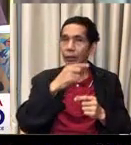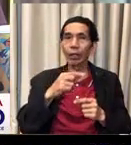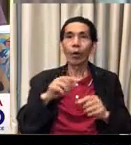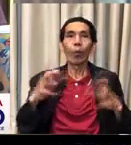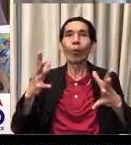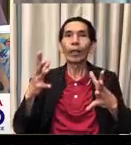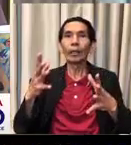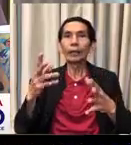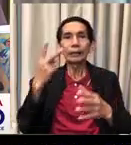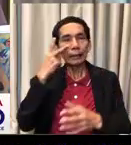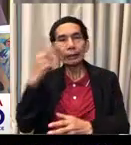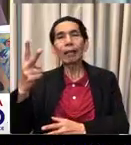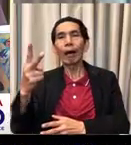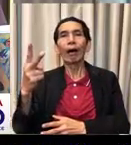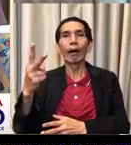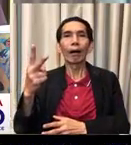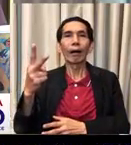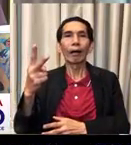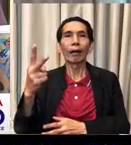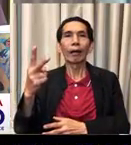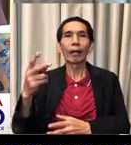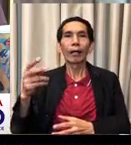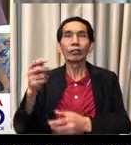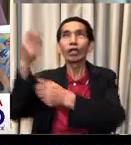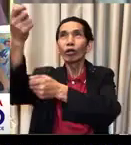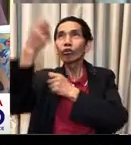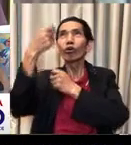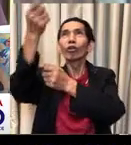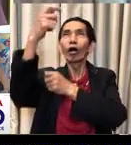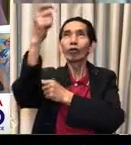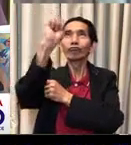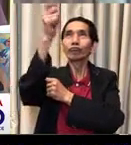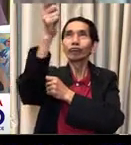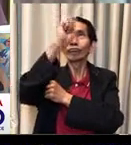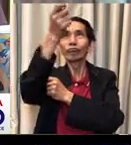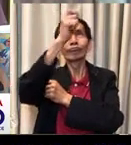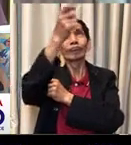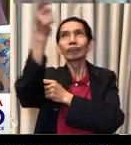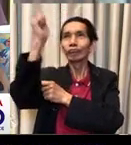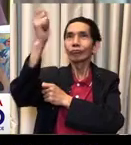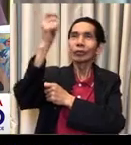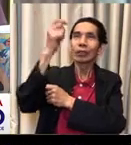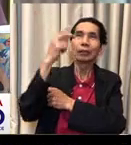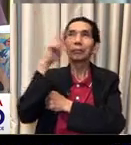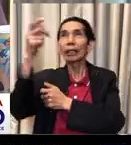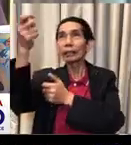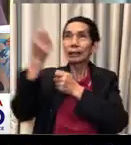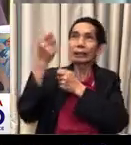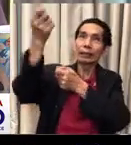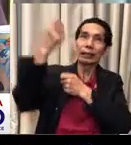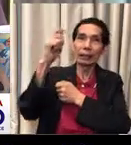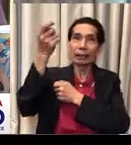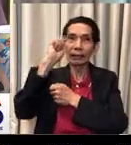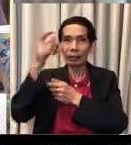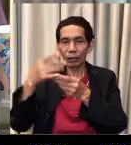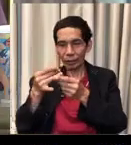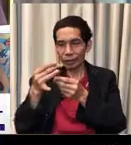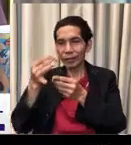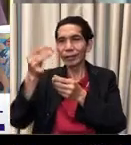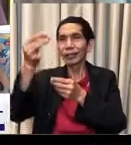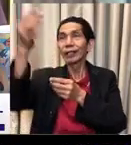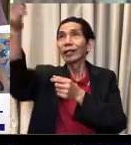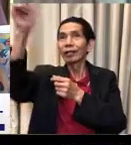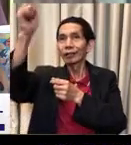Para walang ano, kilya. Kumbaga sa saranggola, sa guryon, oh, may kilya. Lalagyan mo ng kilya.